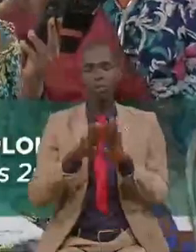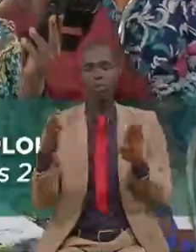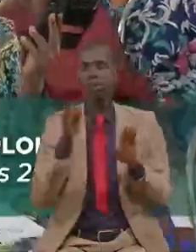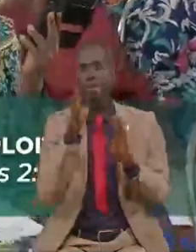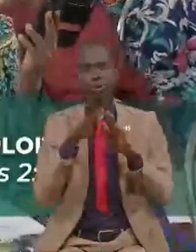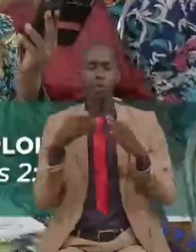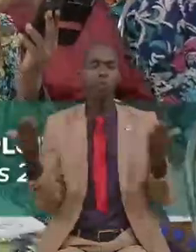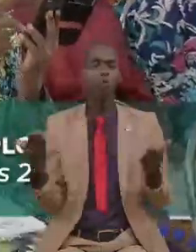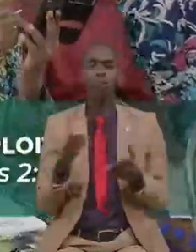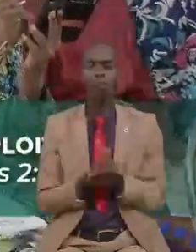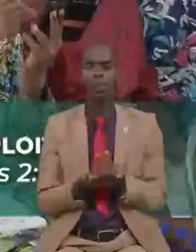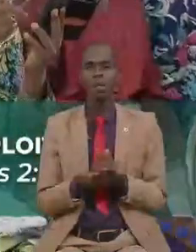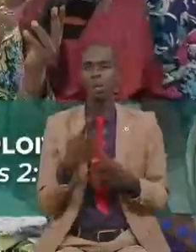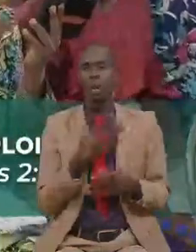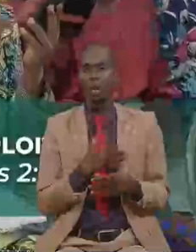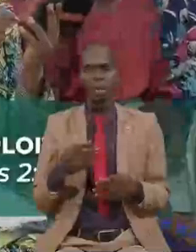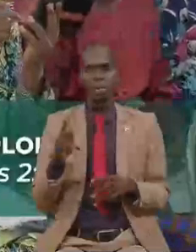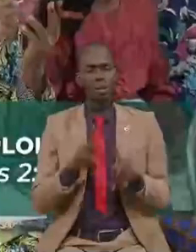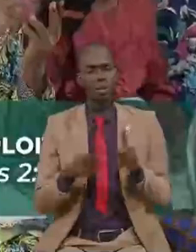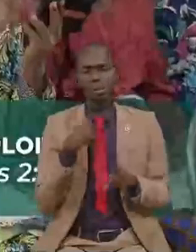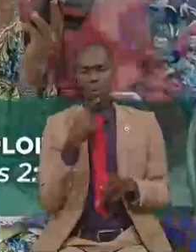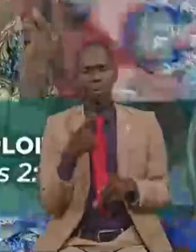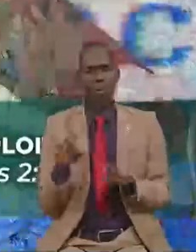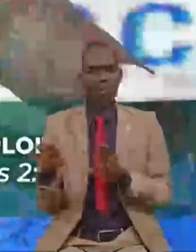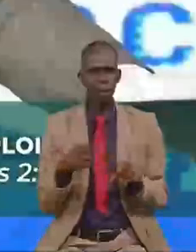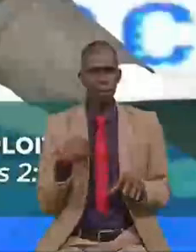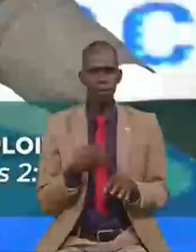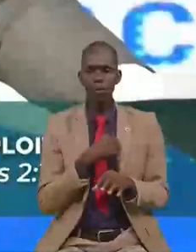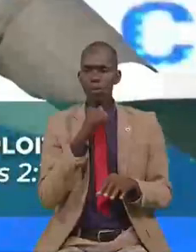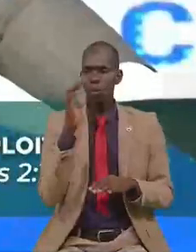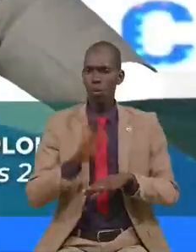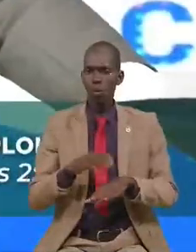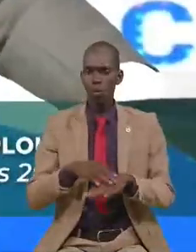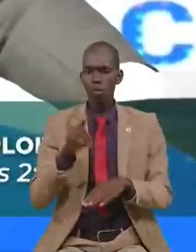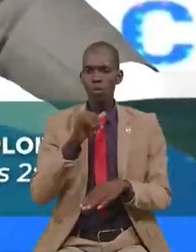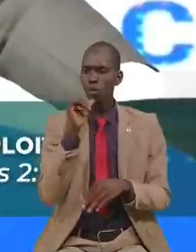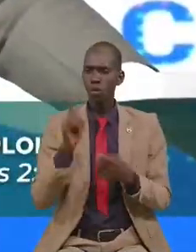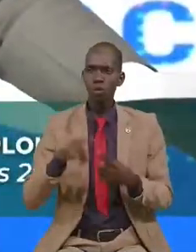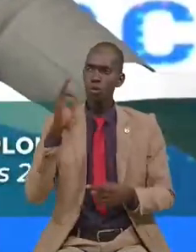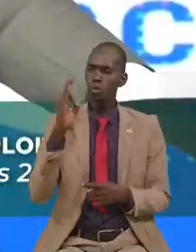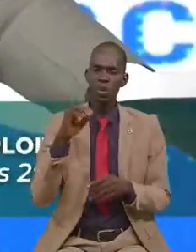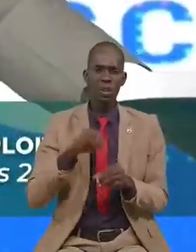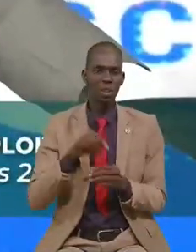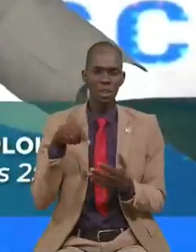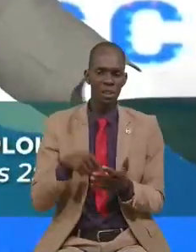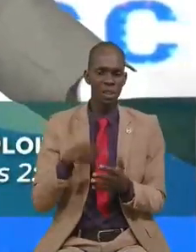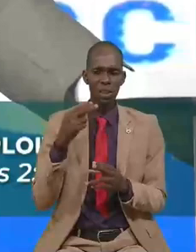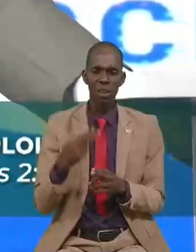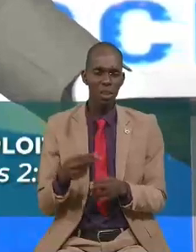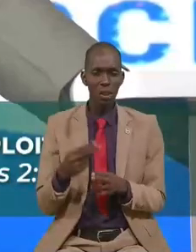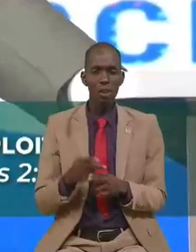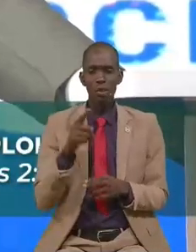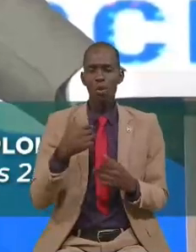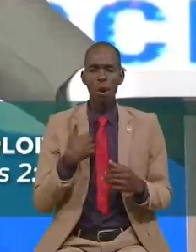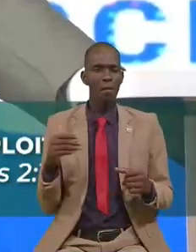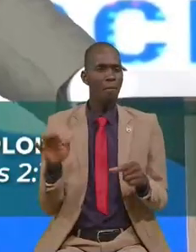Nous vous avons pas dit de ne plus prêcher en ce nom-là. Vous avez rempli Jérusalem de votre